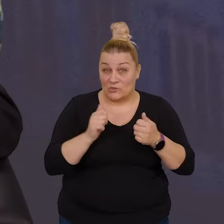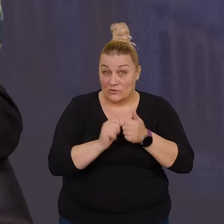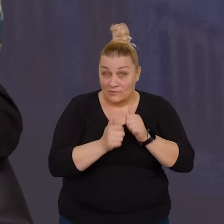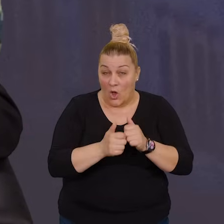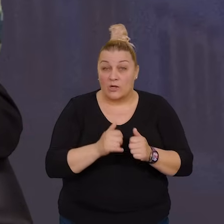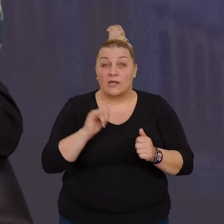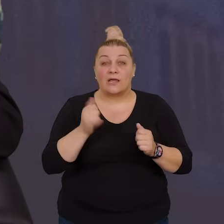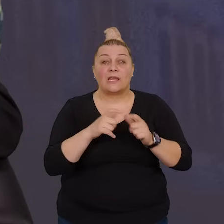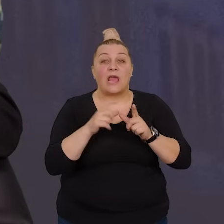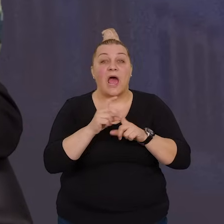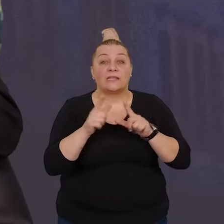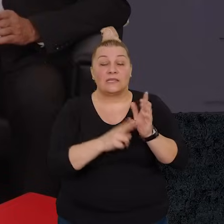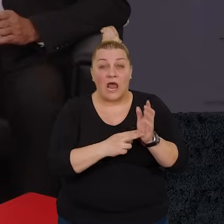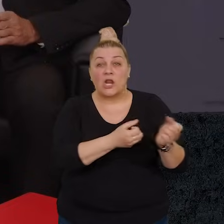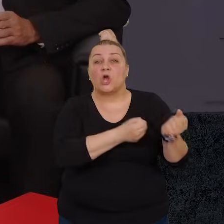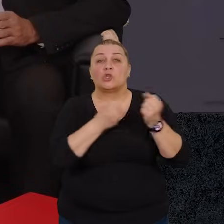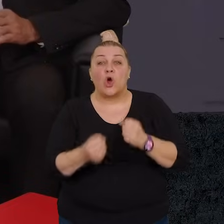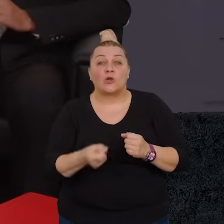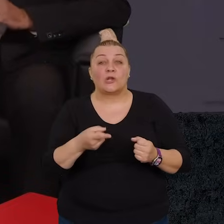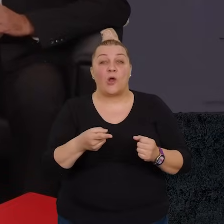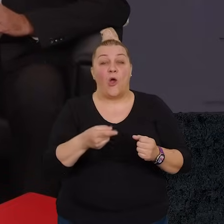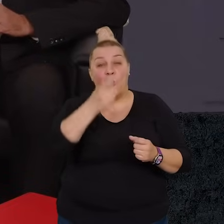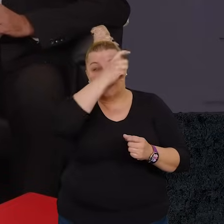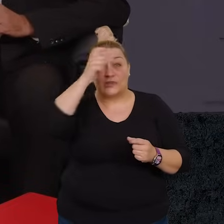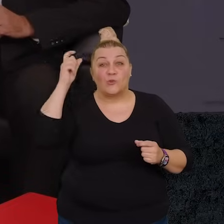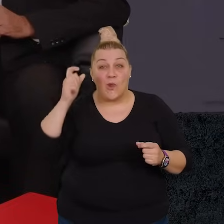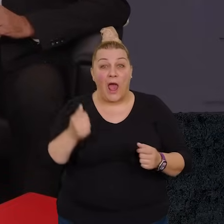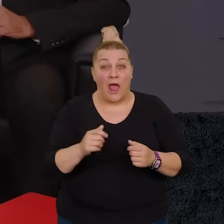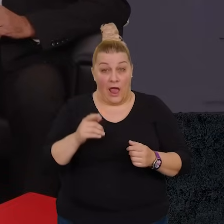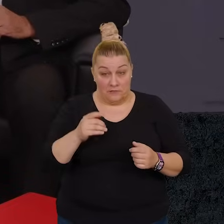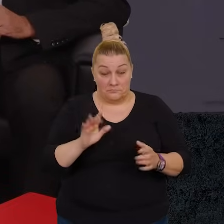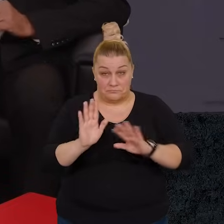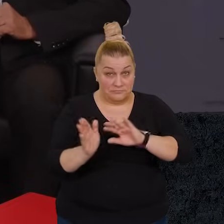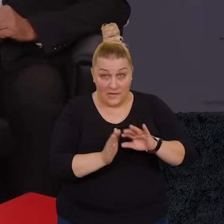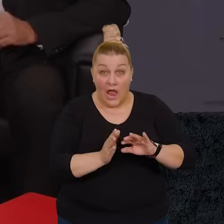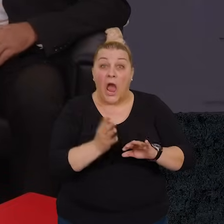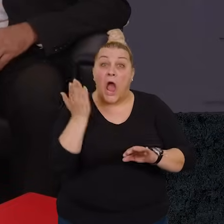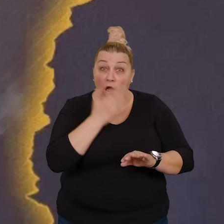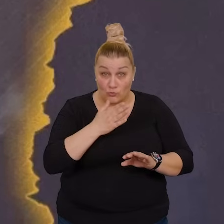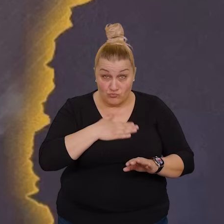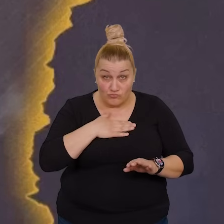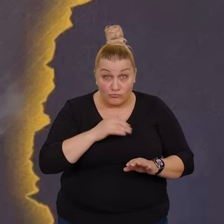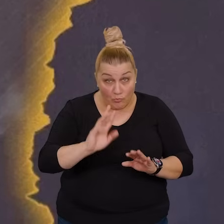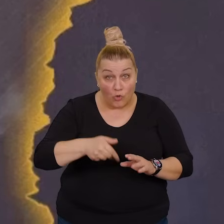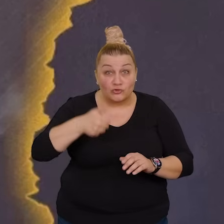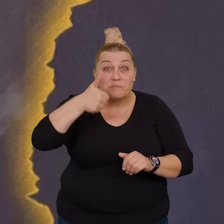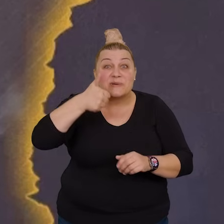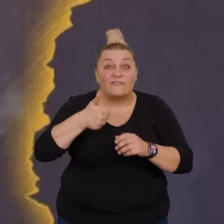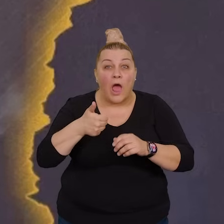toliko godine i desetljeća titulu u grad Podnomarjana. Može li Hajduk biti prva Hrvatske? Apsolutno da. Ja mu to želim.